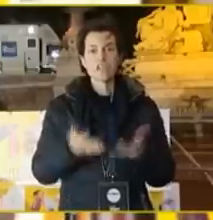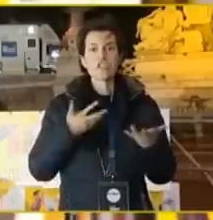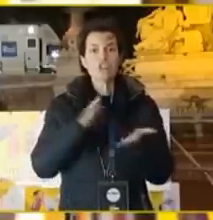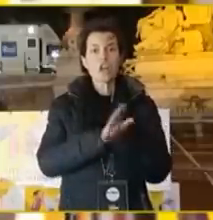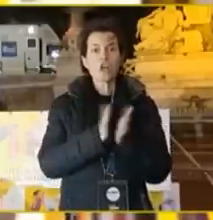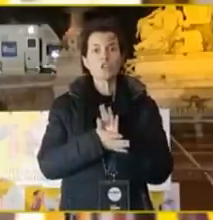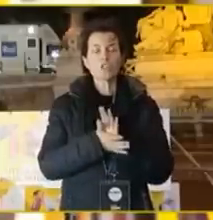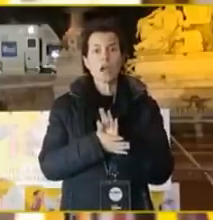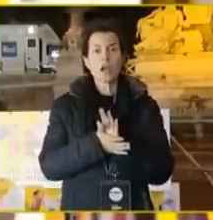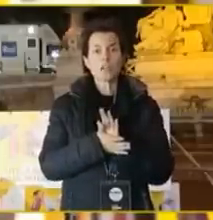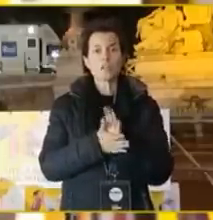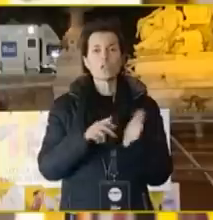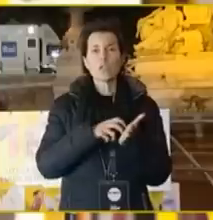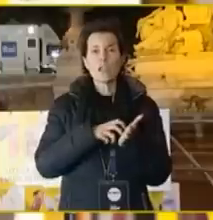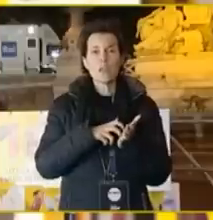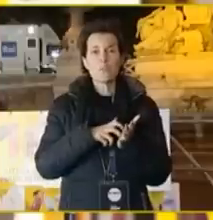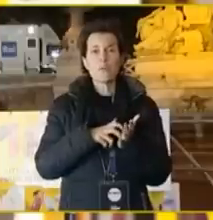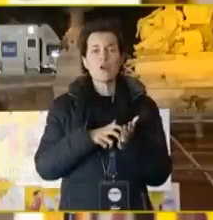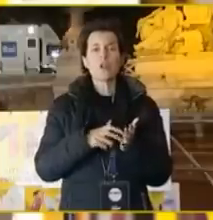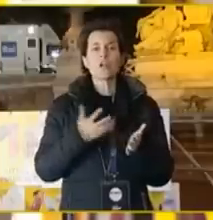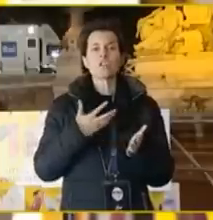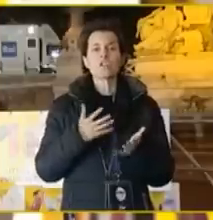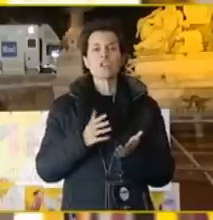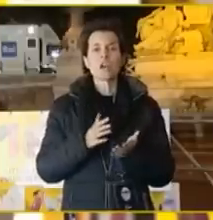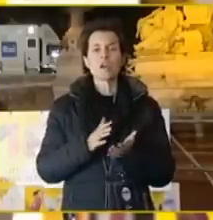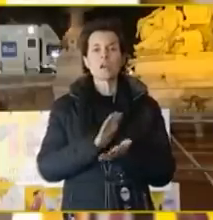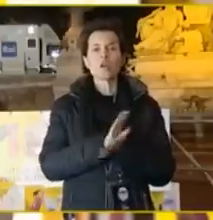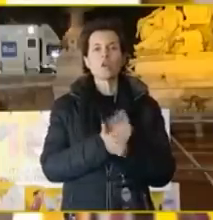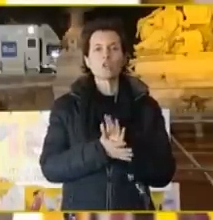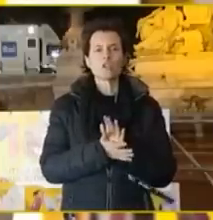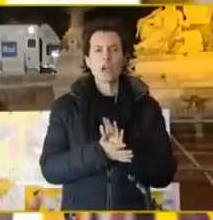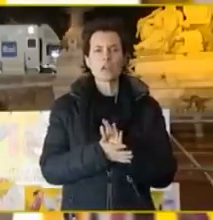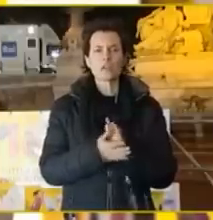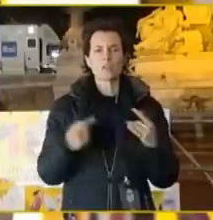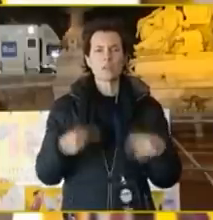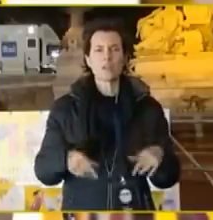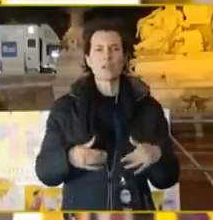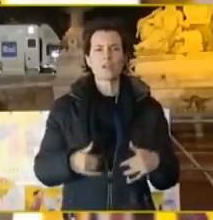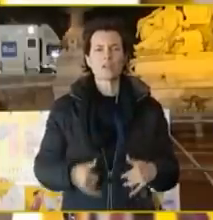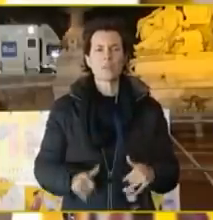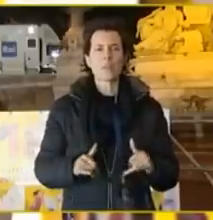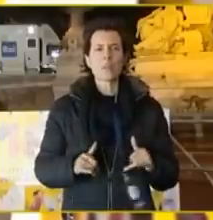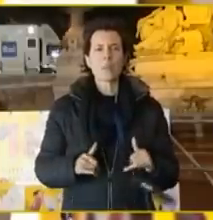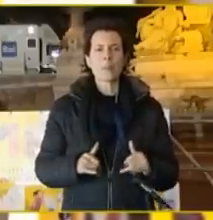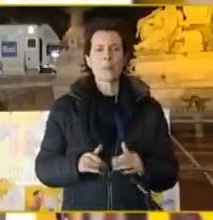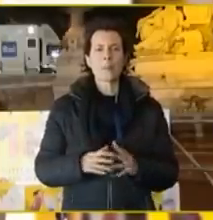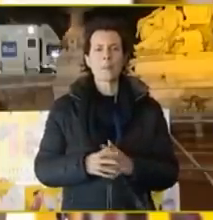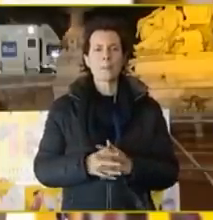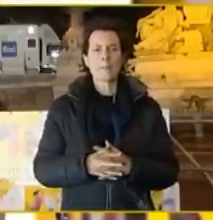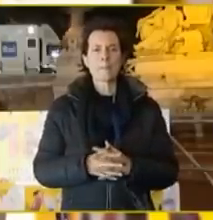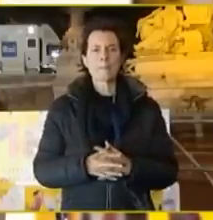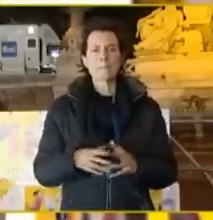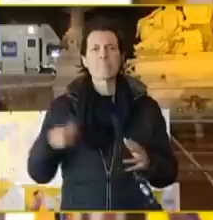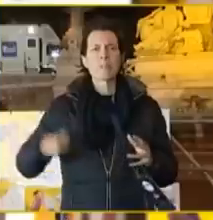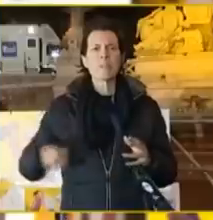un costo dei bambini quando nascono che è tutto a carico delle famiglie, con una precarietà lavorativa e con una